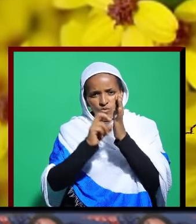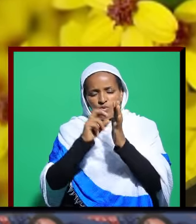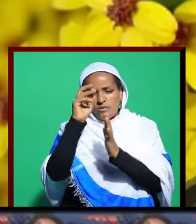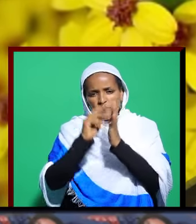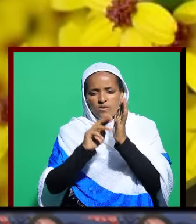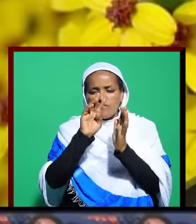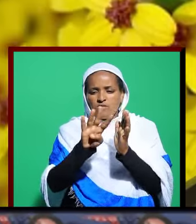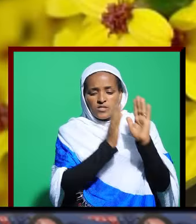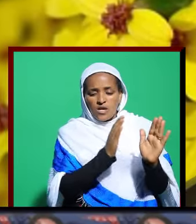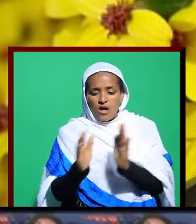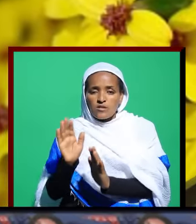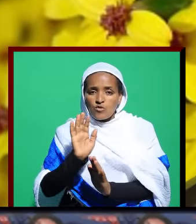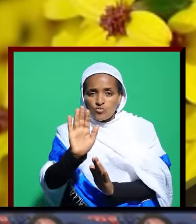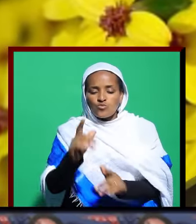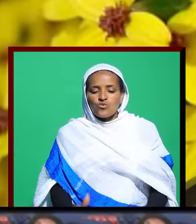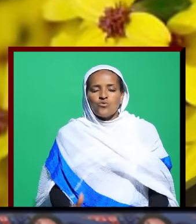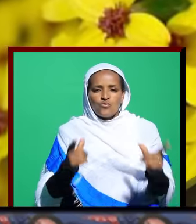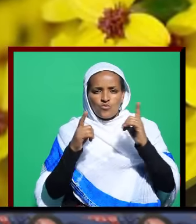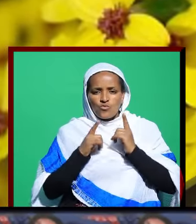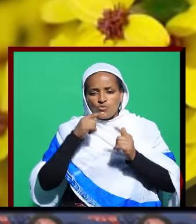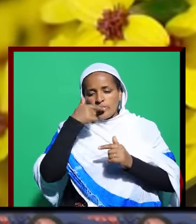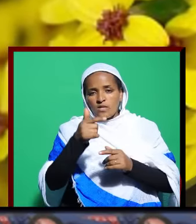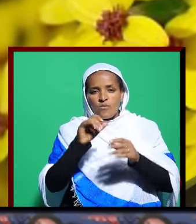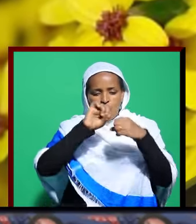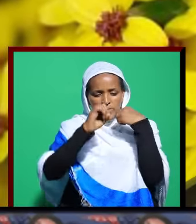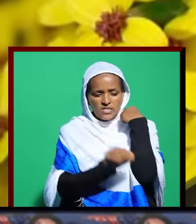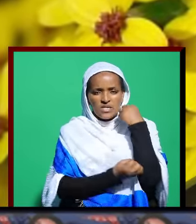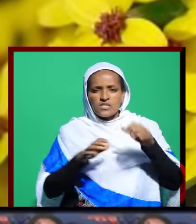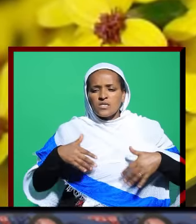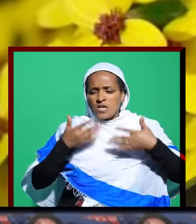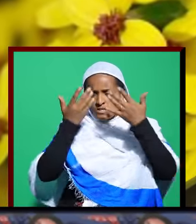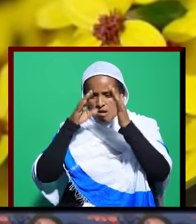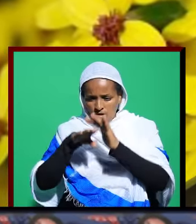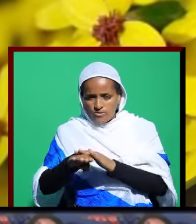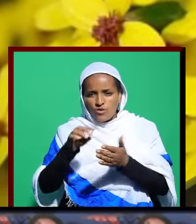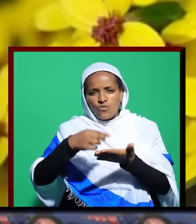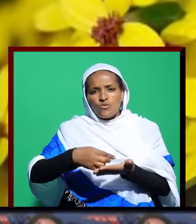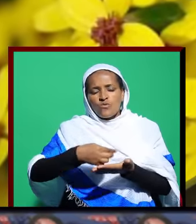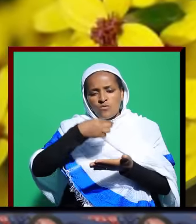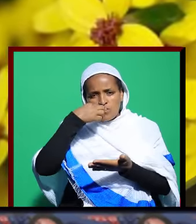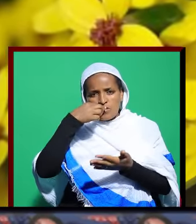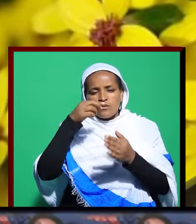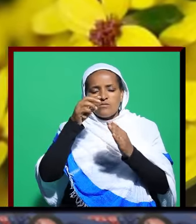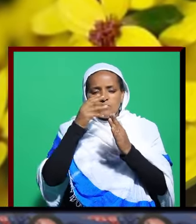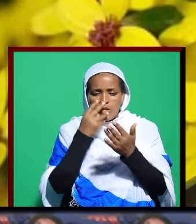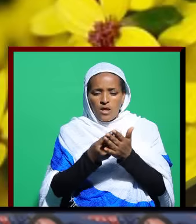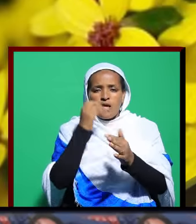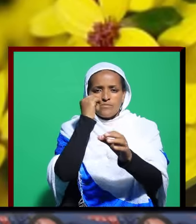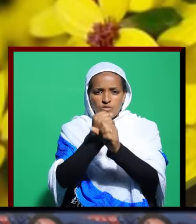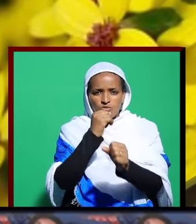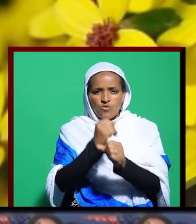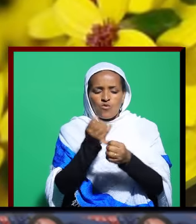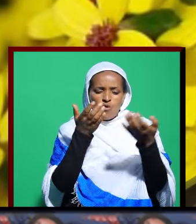24 ቁጥር 44 ላይ ተዘጋጅታችሁ ኑሩ በተባለው መሰረት ንስሐ ገብተው ስጋው ደሙ ተቀብለው በጎ